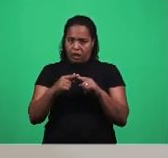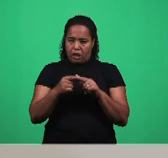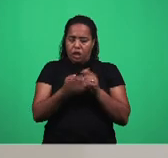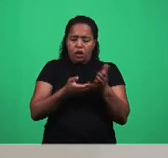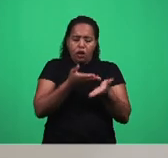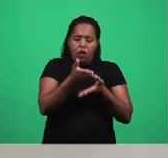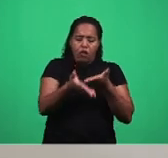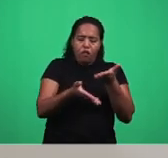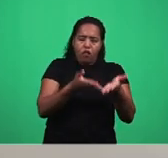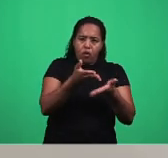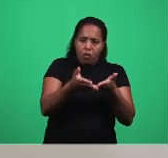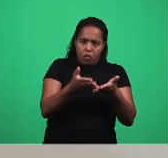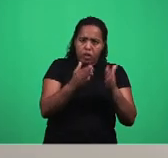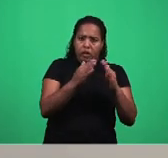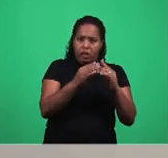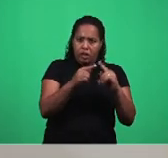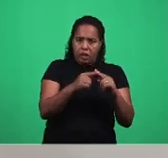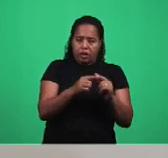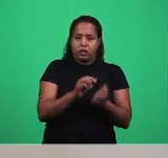Lundi, il va